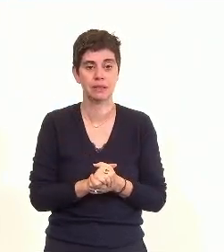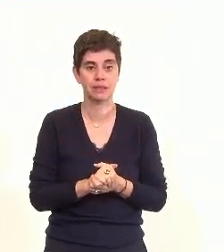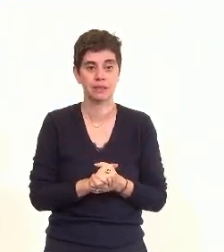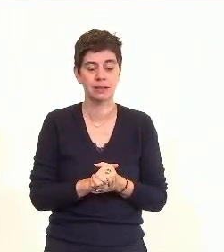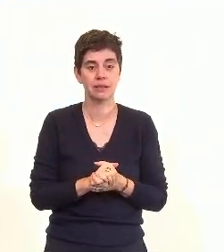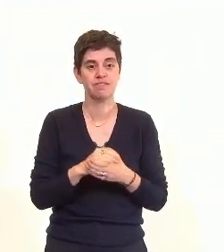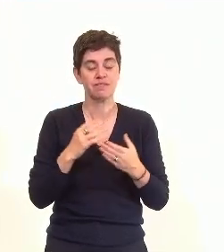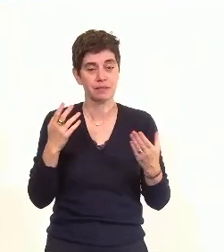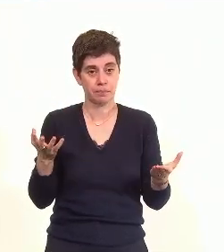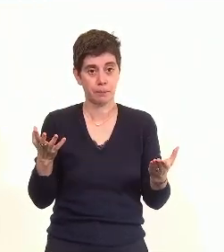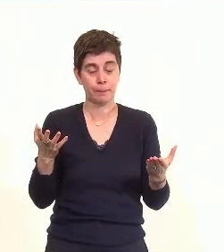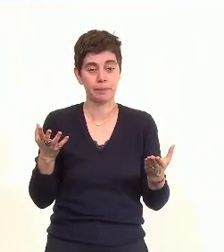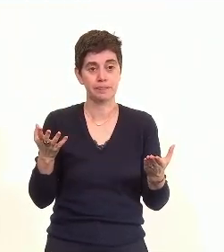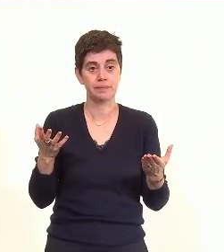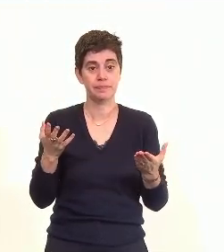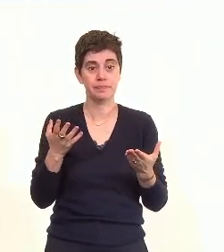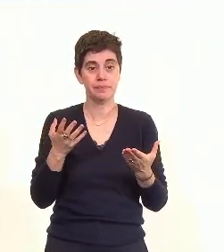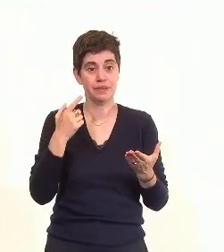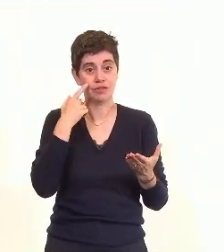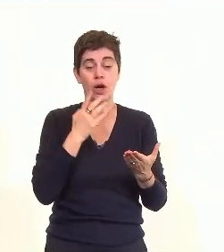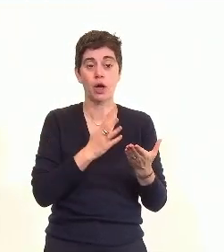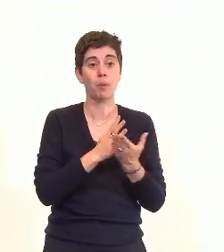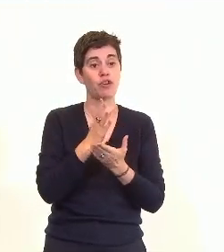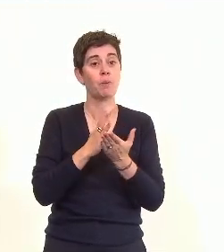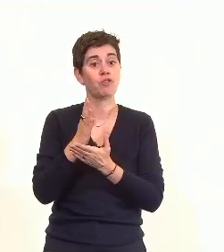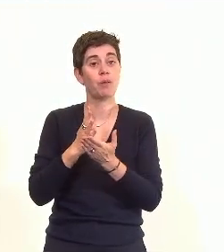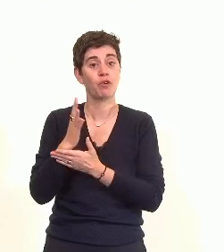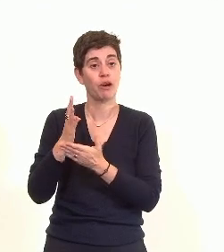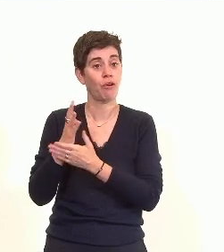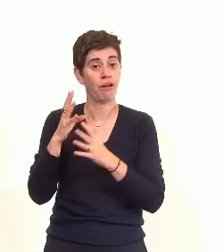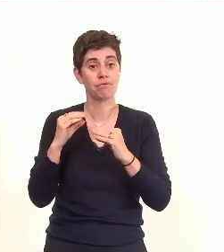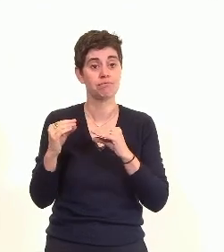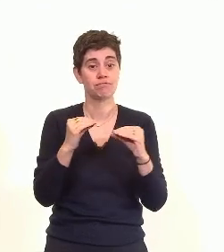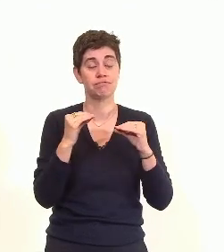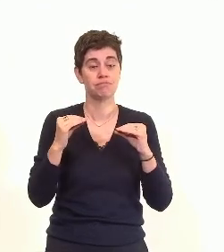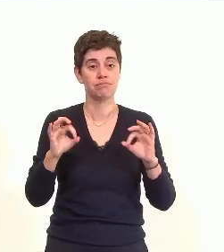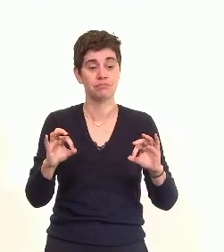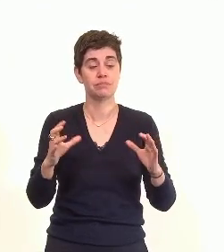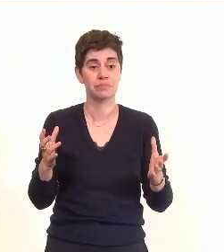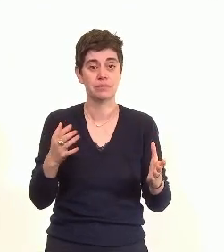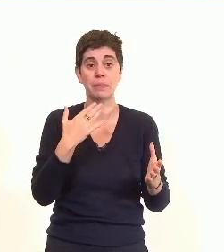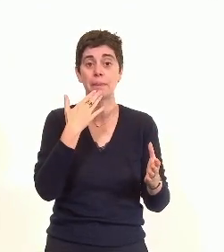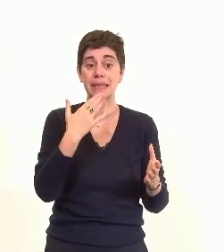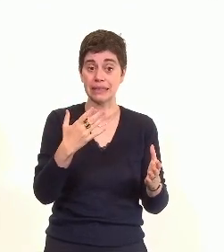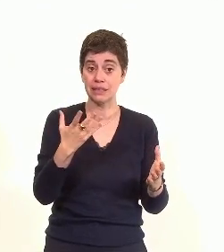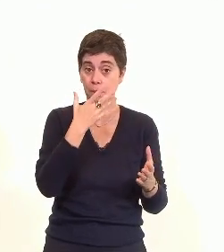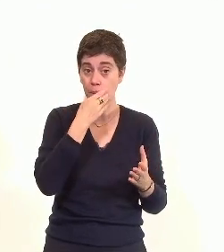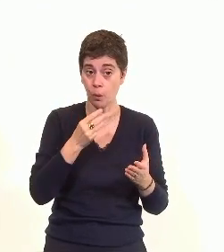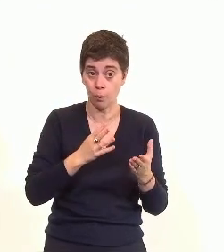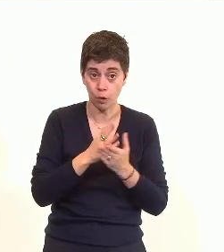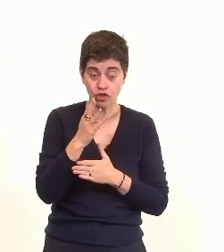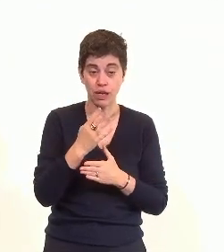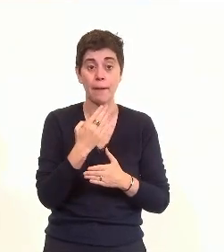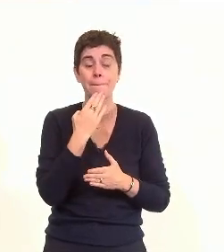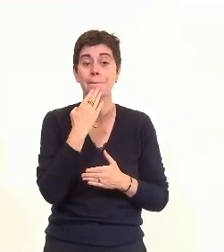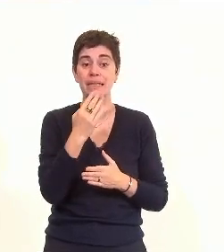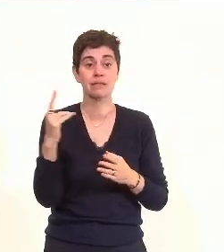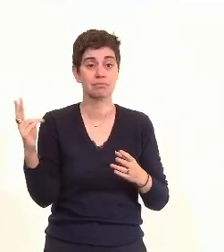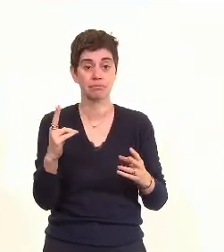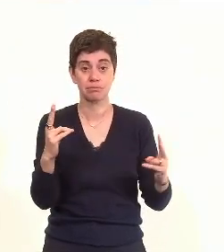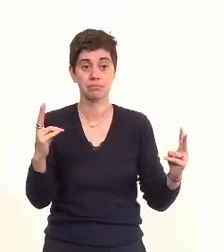projets déjà sur scène, c'est bien. Merci à vous pour ces 2 beaux projets. Merci à vous 4 pour avoir porté vos paroles